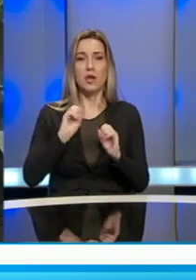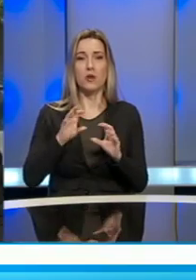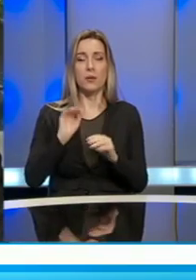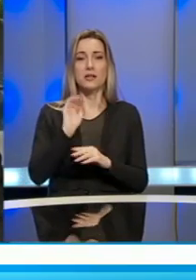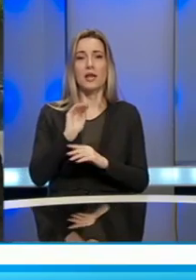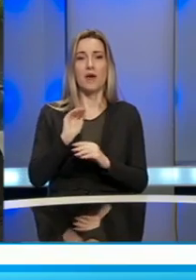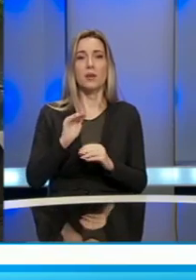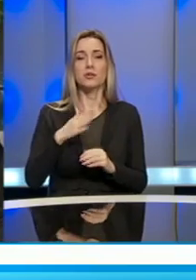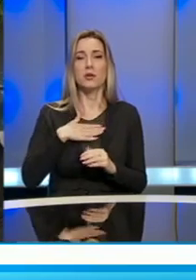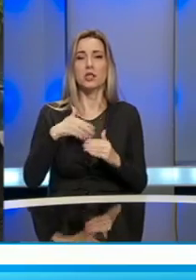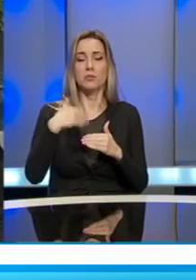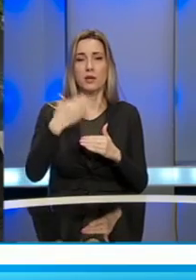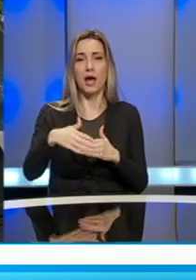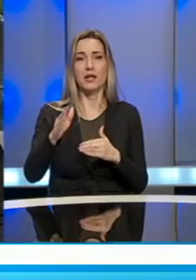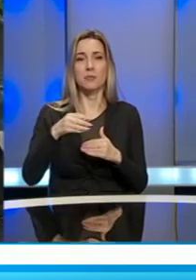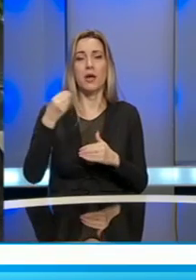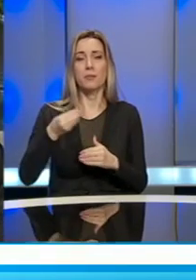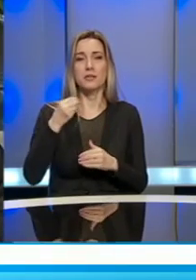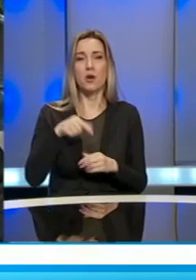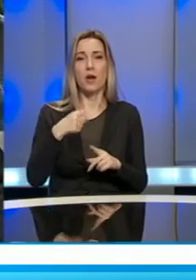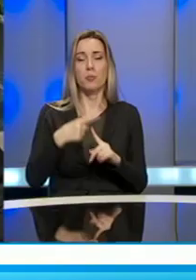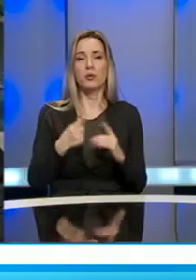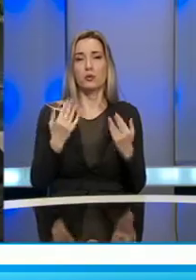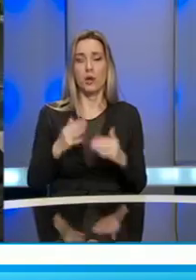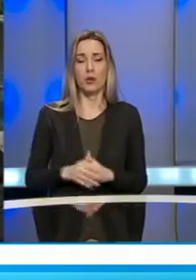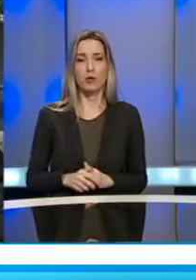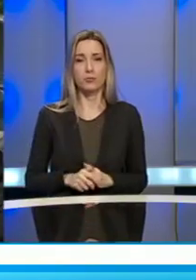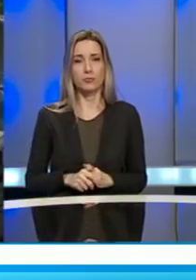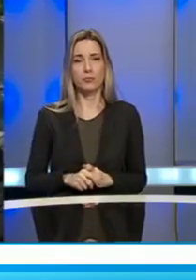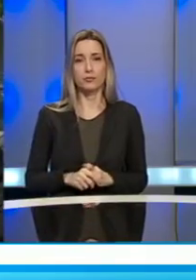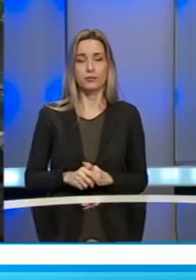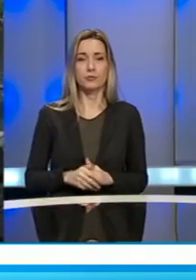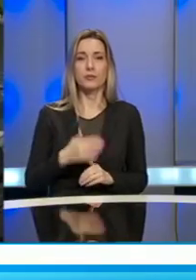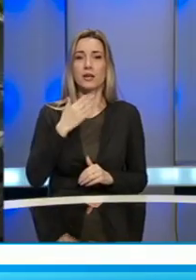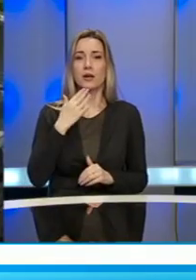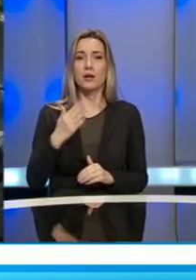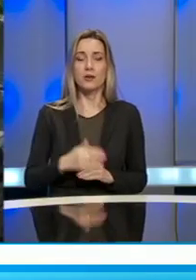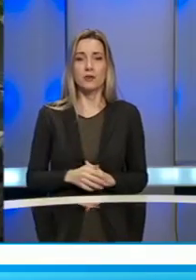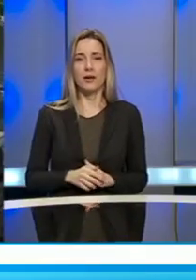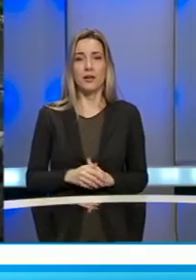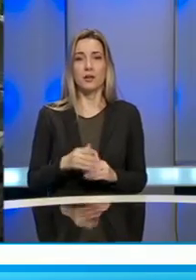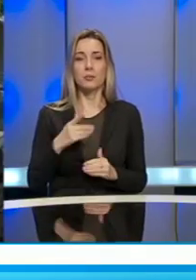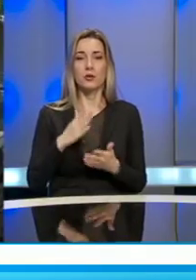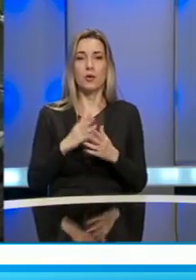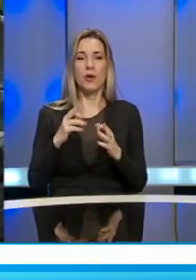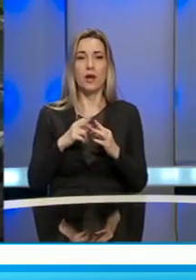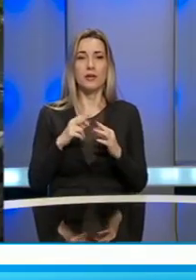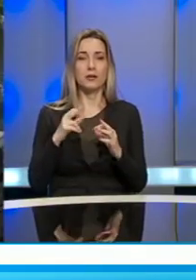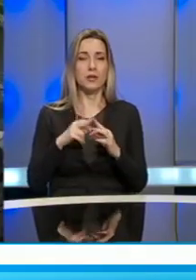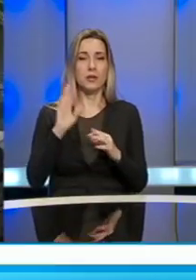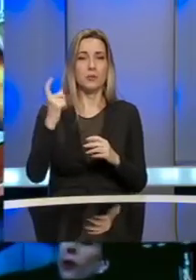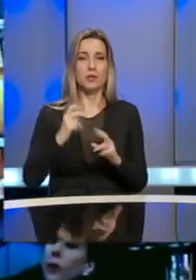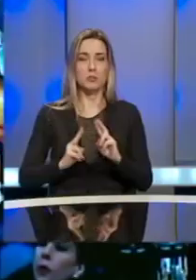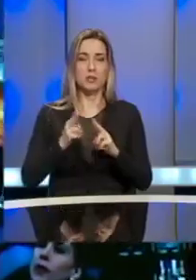javljamo se u našim narednim emisijama. Za ovaj put toliko. Hvala Adnane, bio to Adnan Demić iz